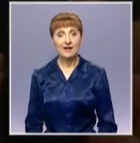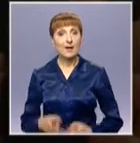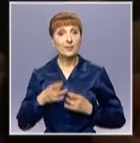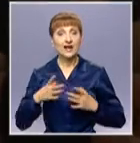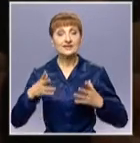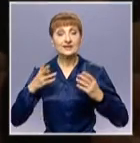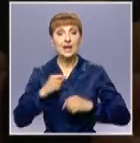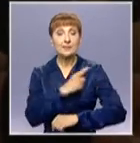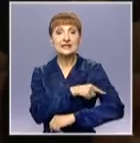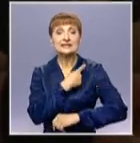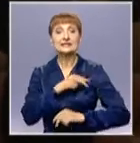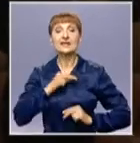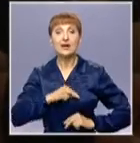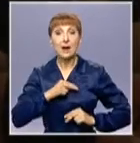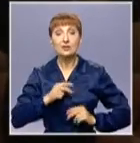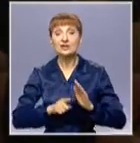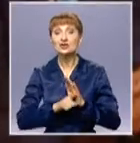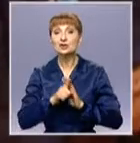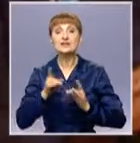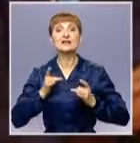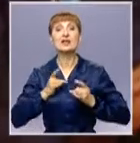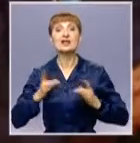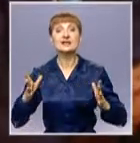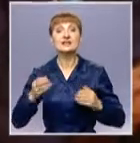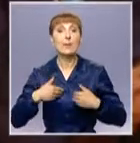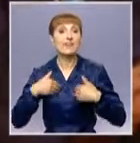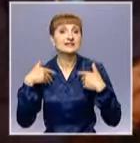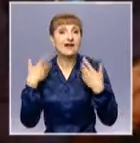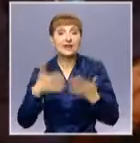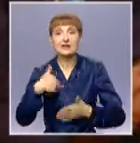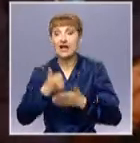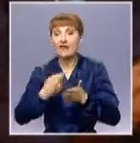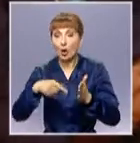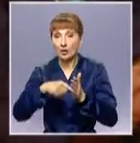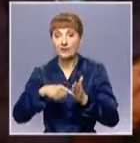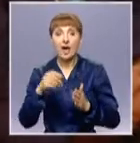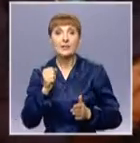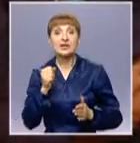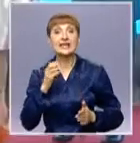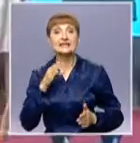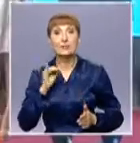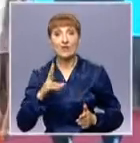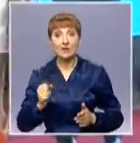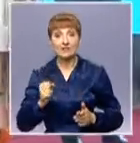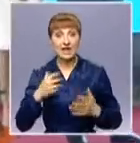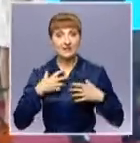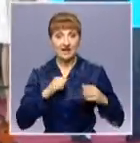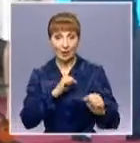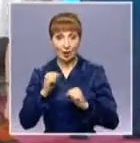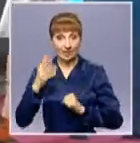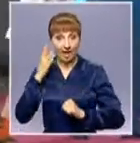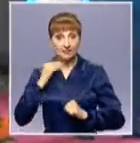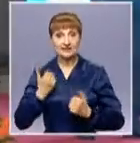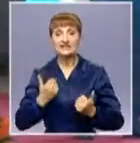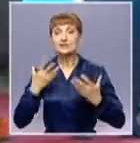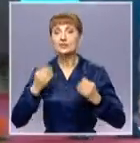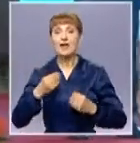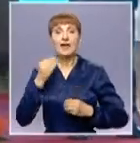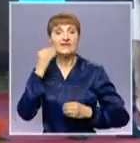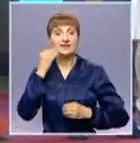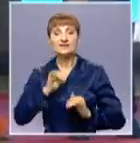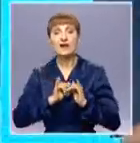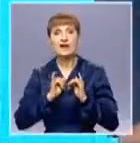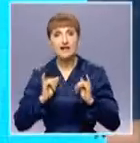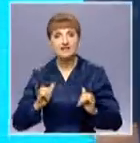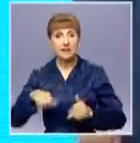Празднование Дня медицинского работника началось с торжественного поздравления главы города Ахметжана Исимова. Здравоохранение Алматы на сегодня эффективно